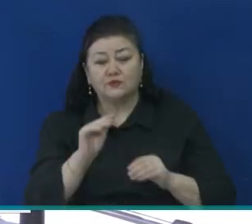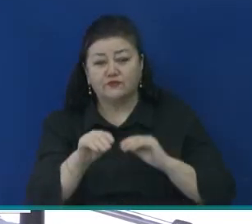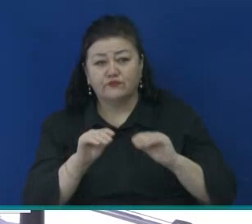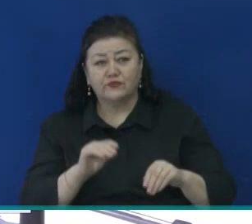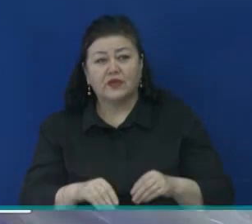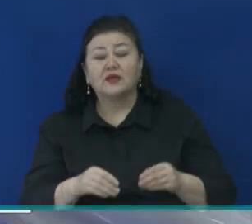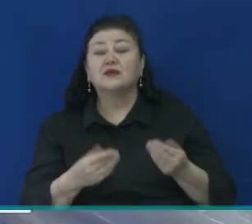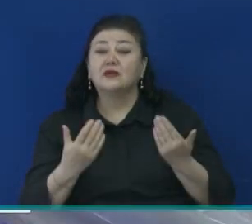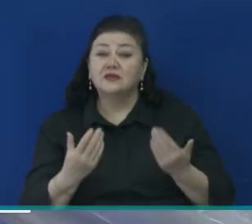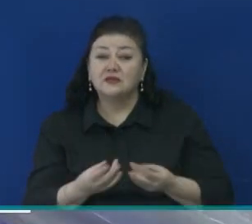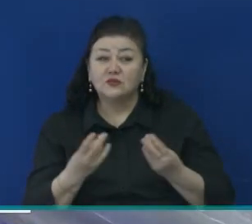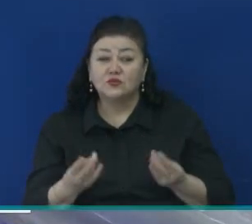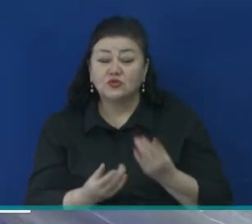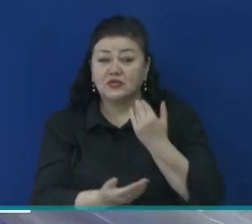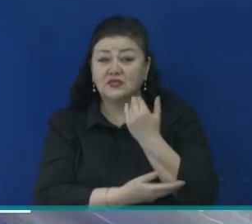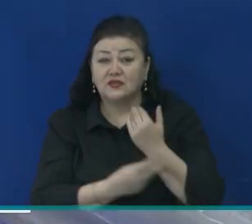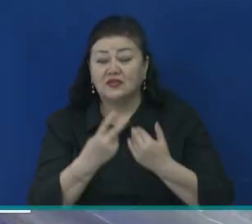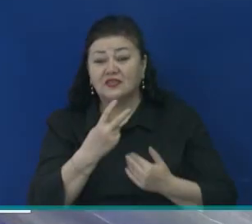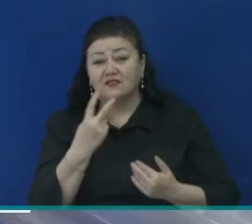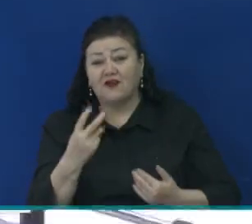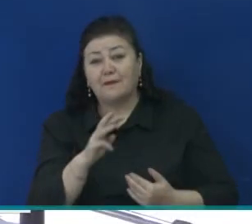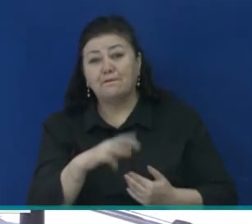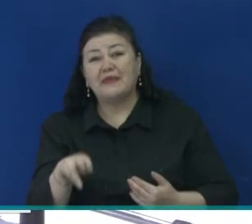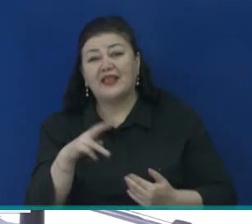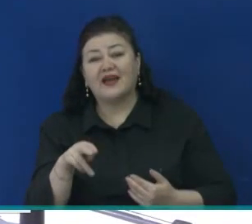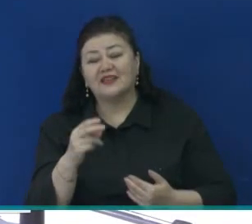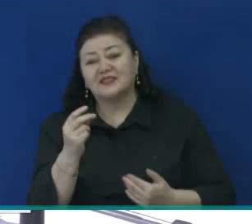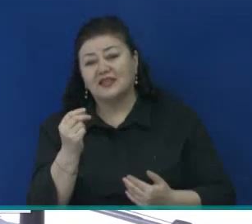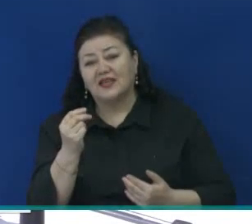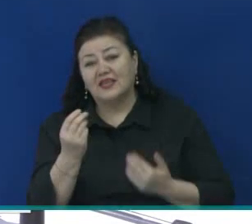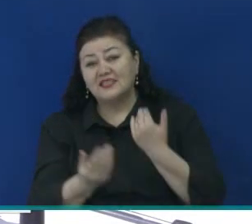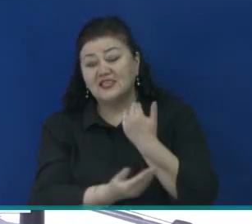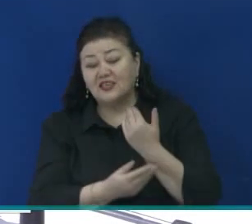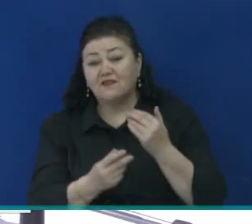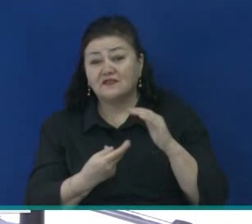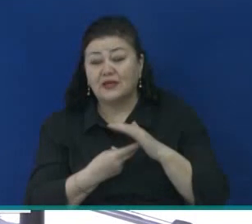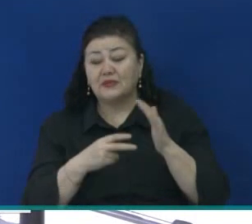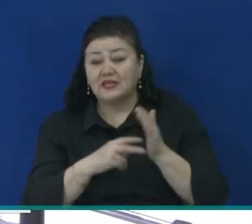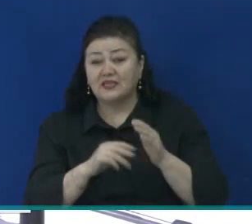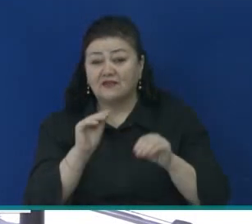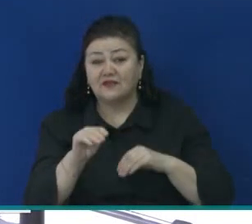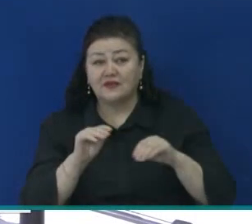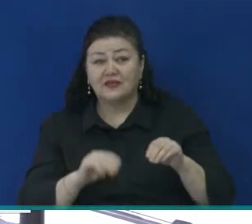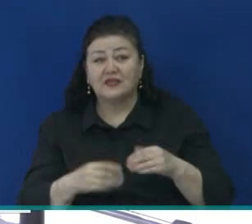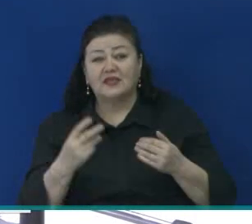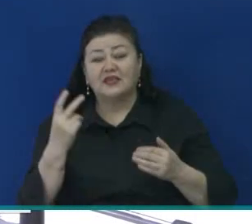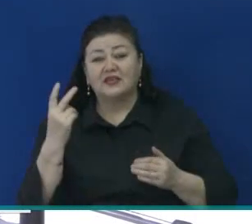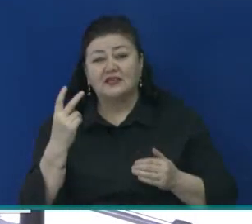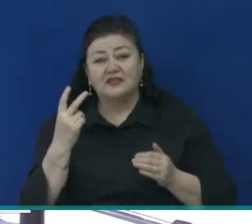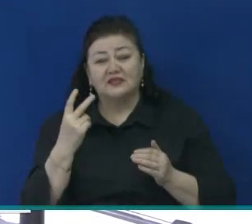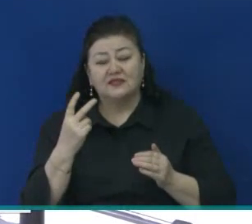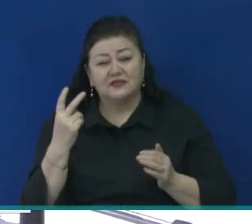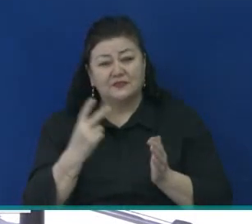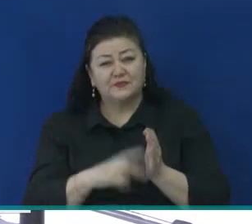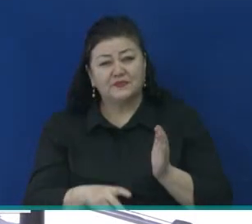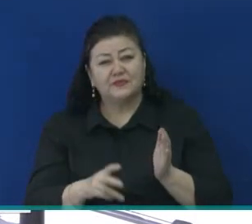миллиард ағаш отырғызу жоспарланған. Сонымен қатар елді мекендерде көгалдандыру жұмыстары жүргізілуде. 2022 жылы 72300 дана көшет